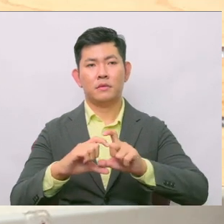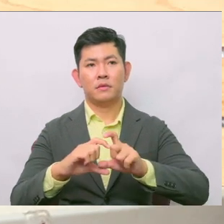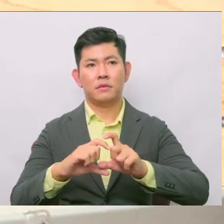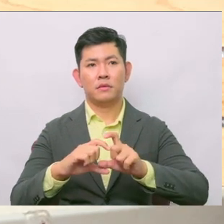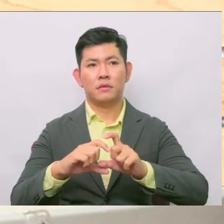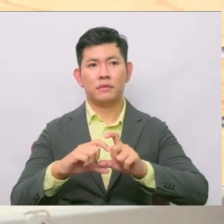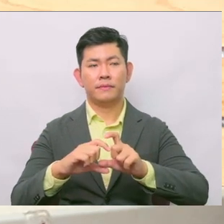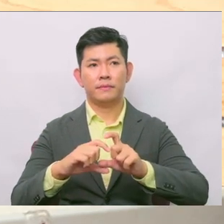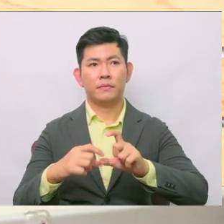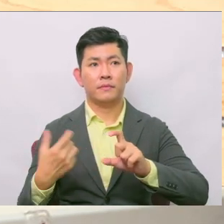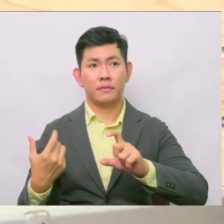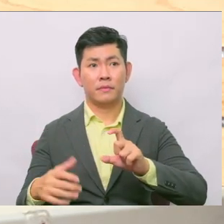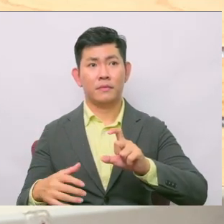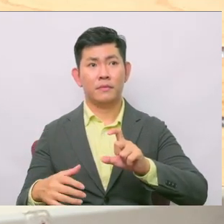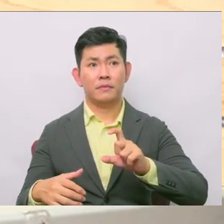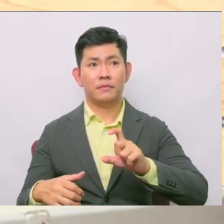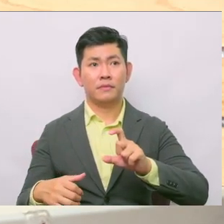ว้าวของเราแบนเลย